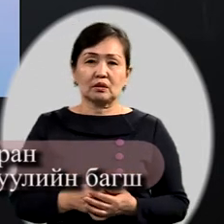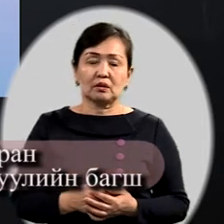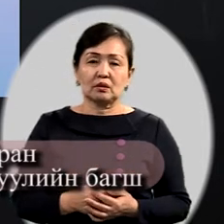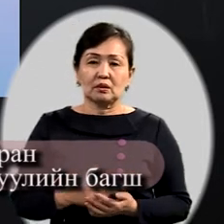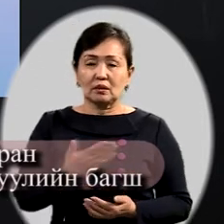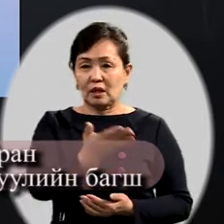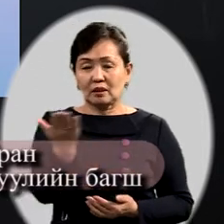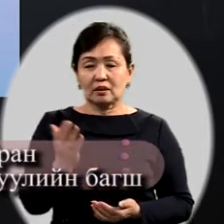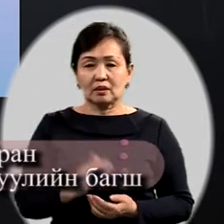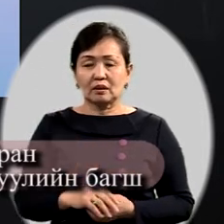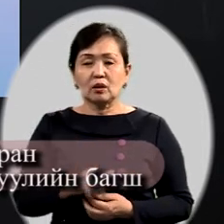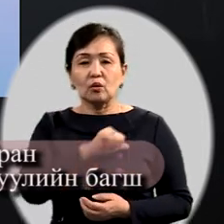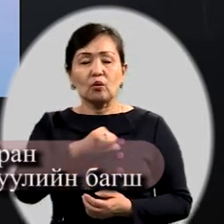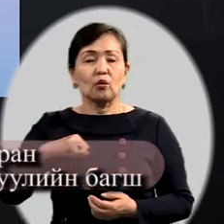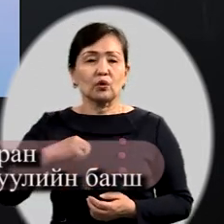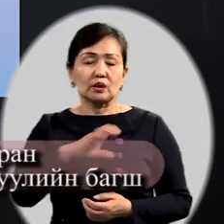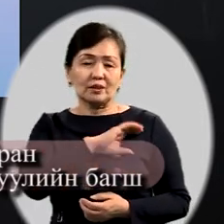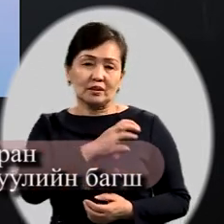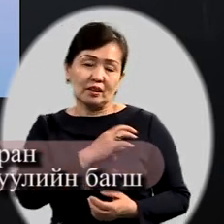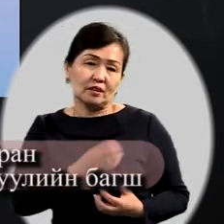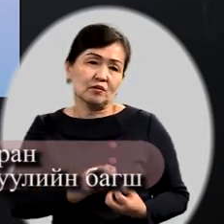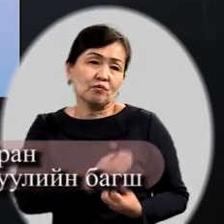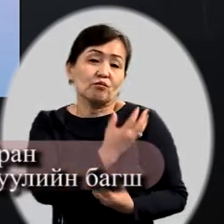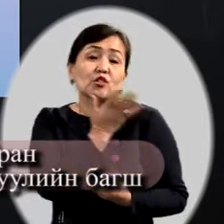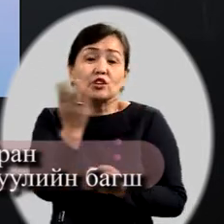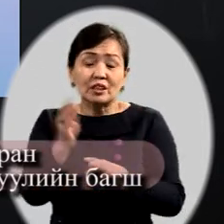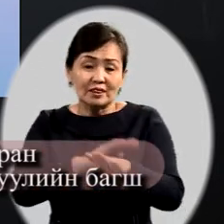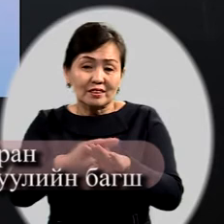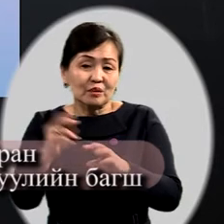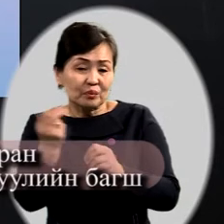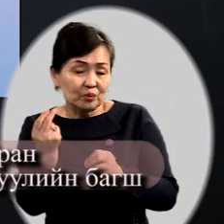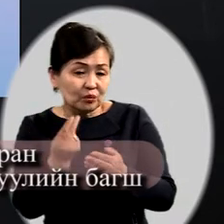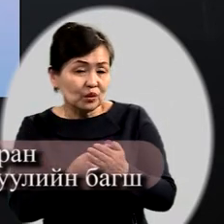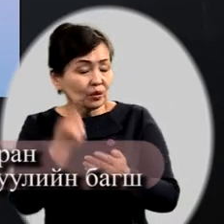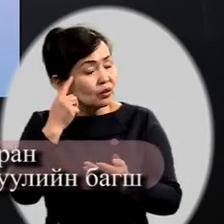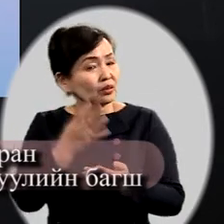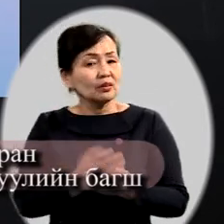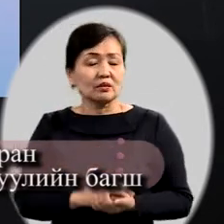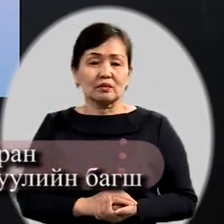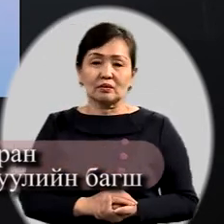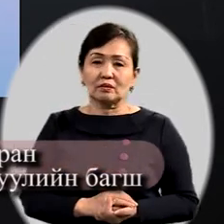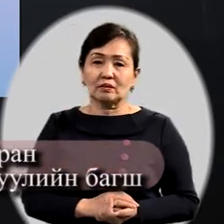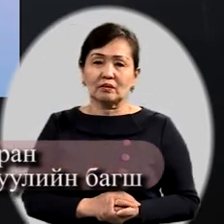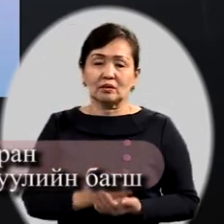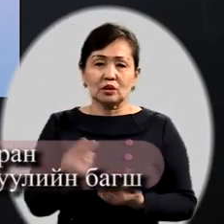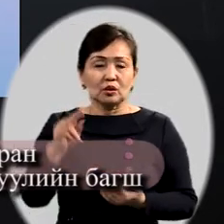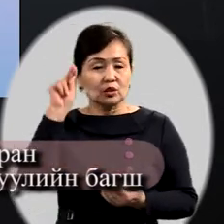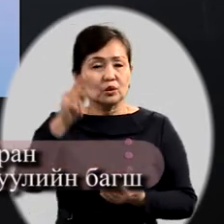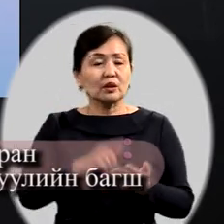сендер өз ойларыңнан сызу тәсілін таңдап, осы тәсіл бойынша үйренулерің қажет.